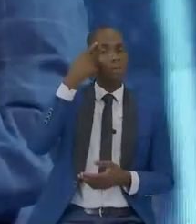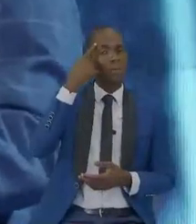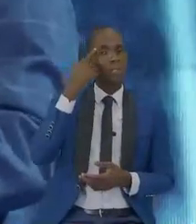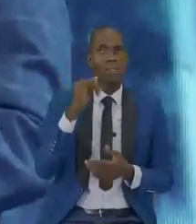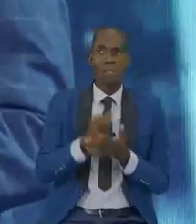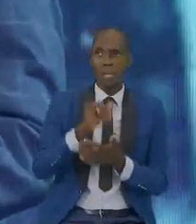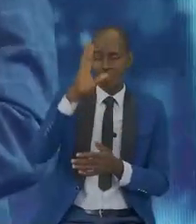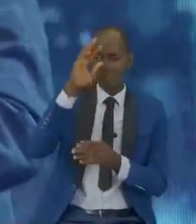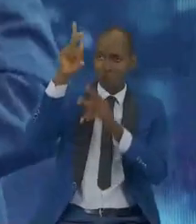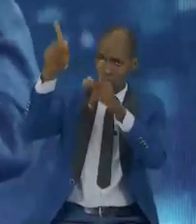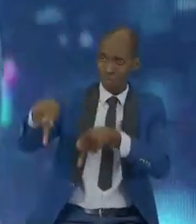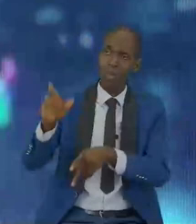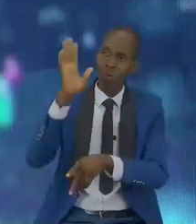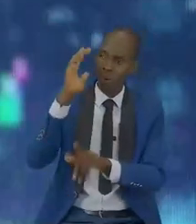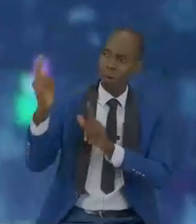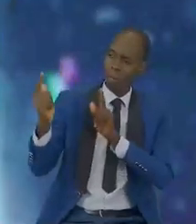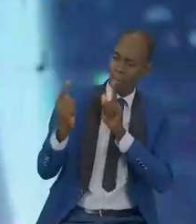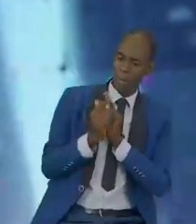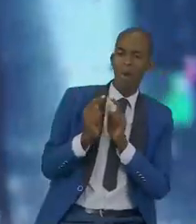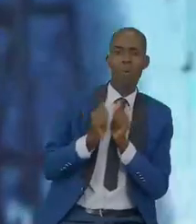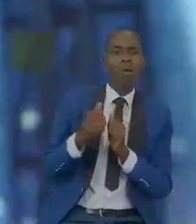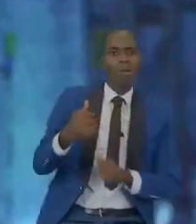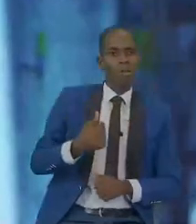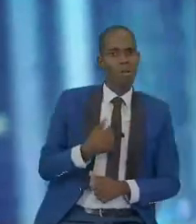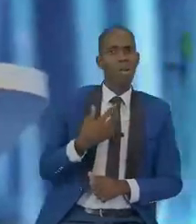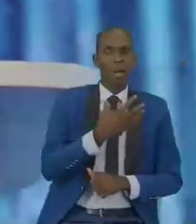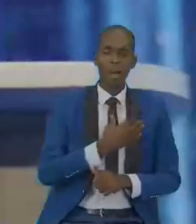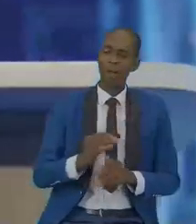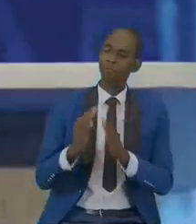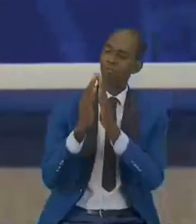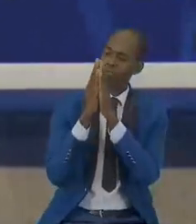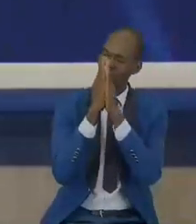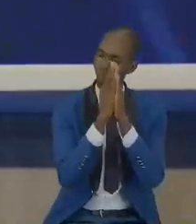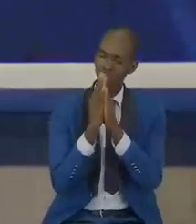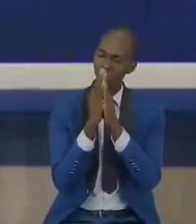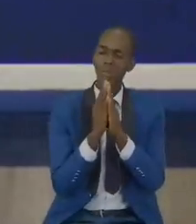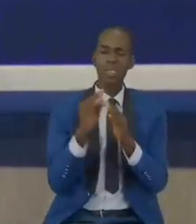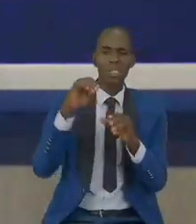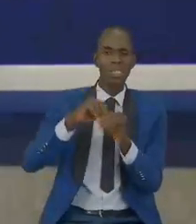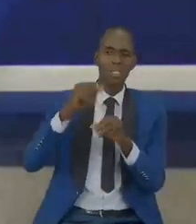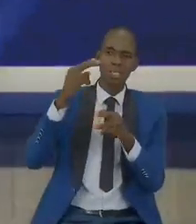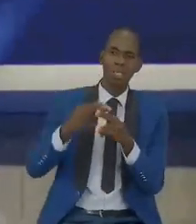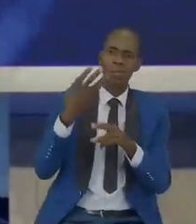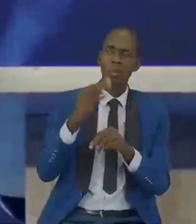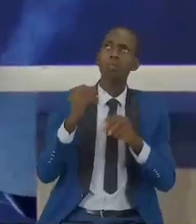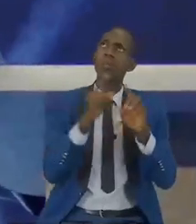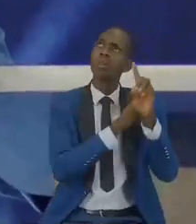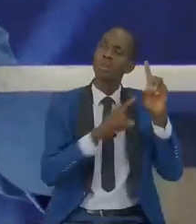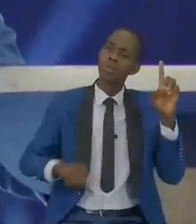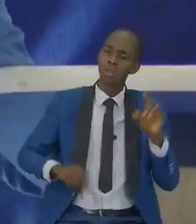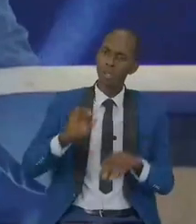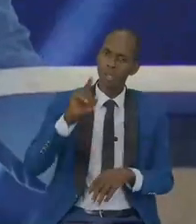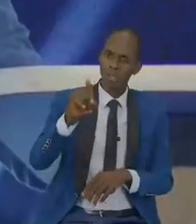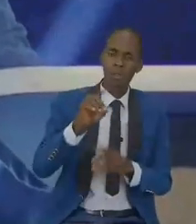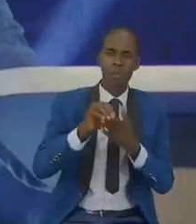il s'est irrité. Et il dit que Naaman fut irrité, il s'en alla en disant, voici je me disais, il sortira